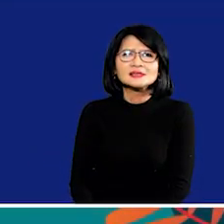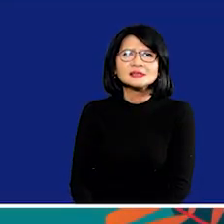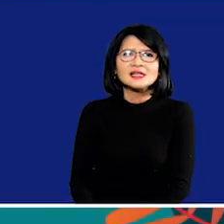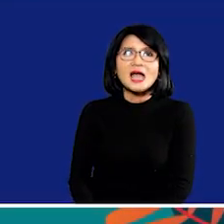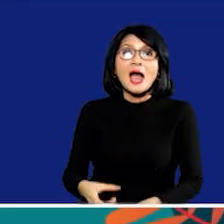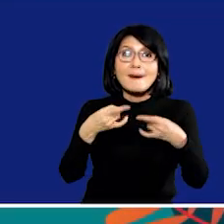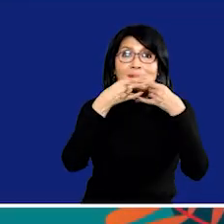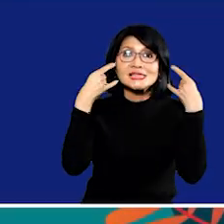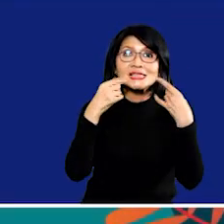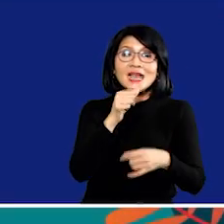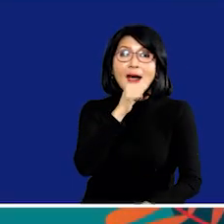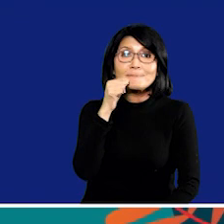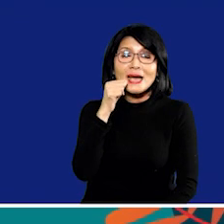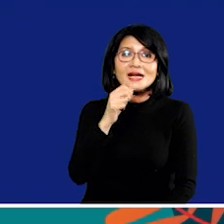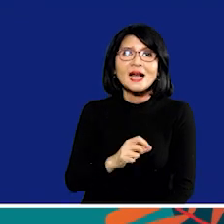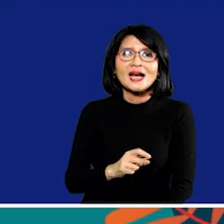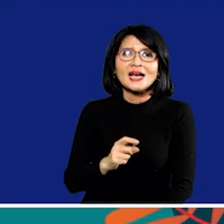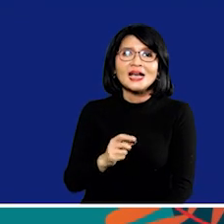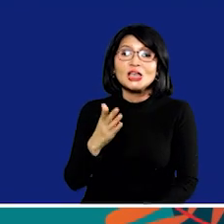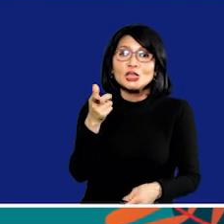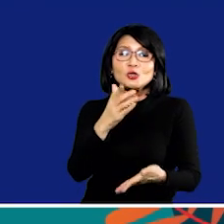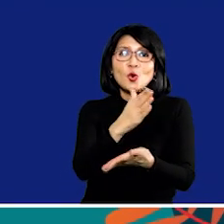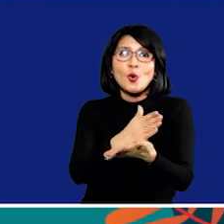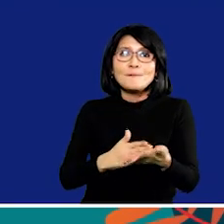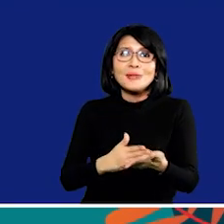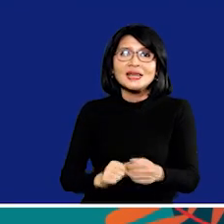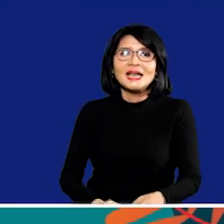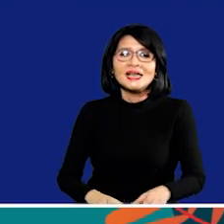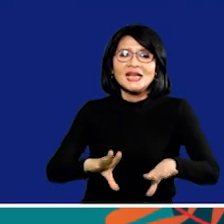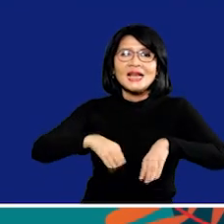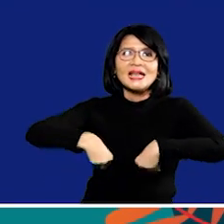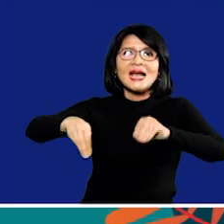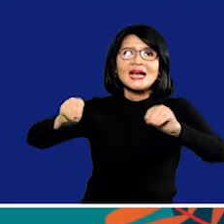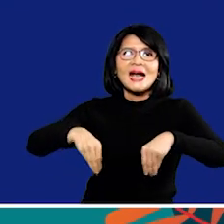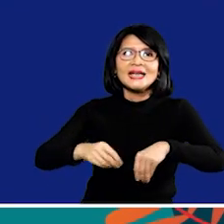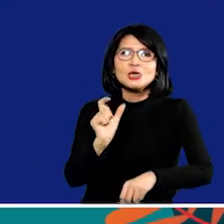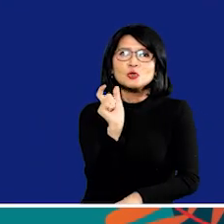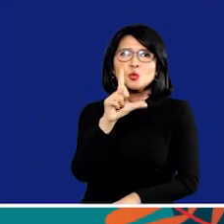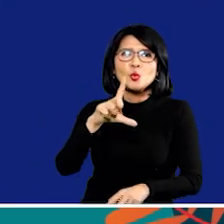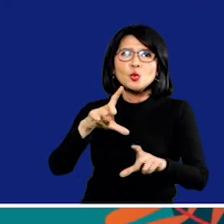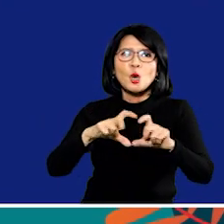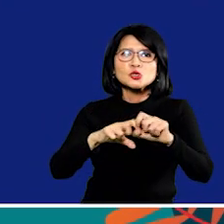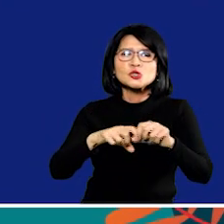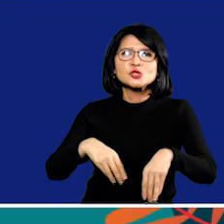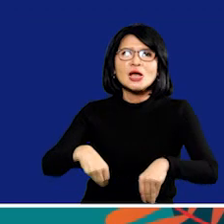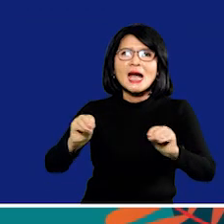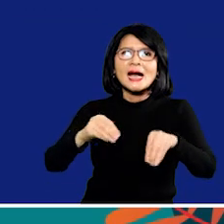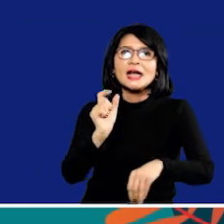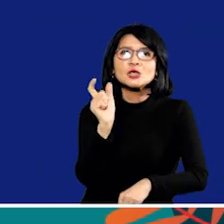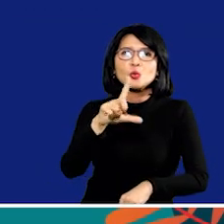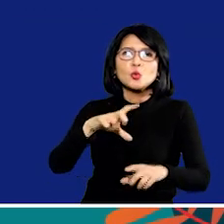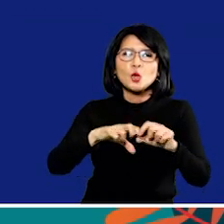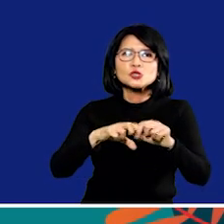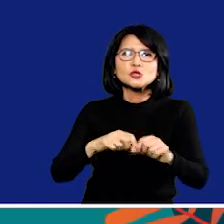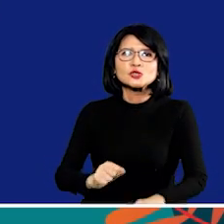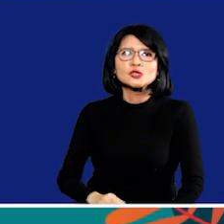Ini yang berwarna merah. Ini bagian dari ulos, kain ulos dari